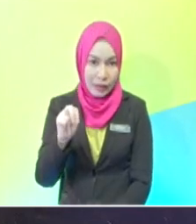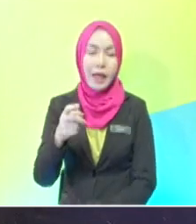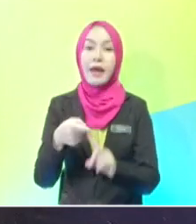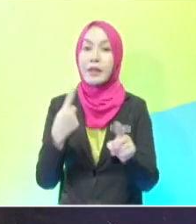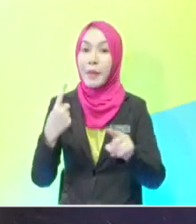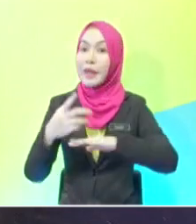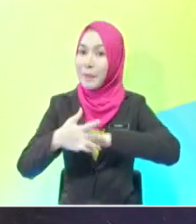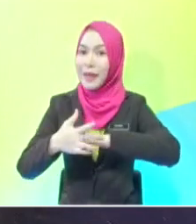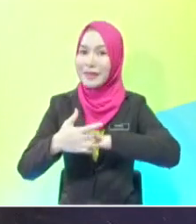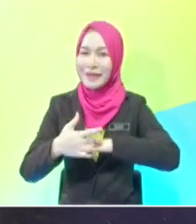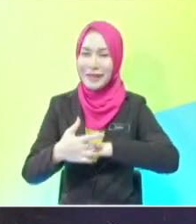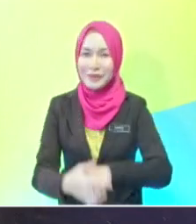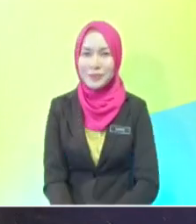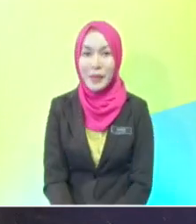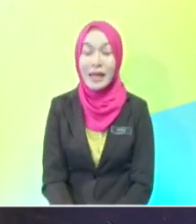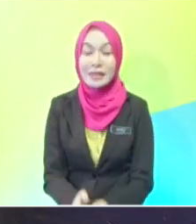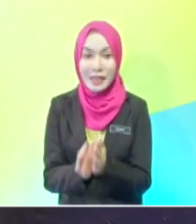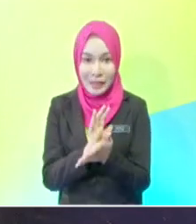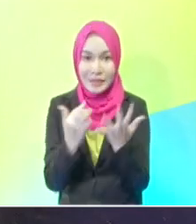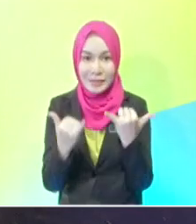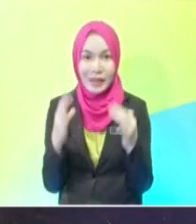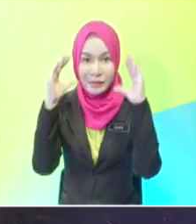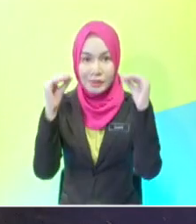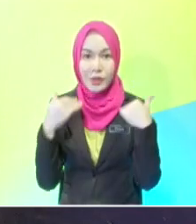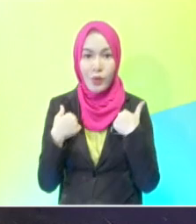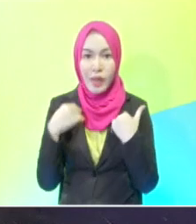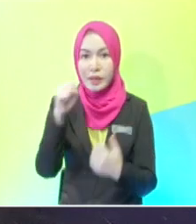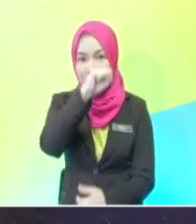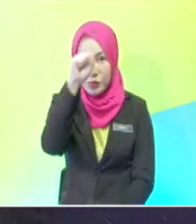Irfan boleh ingat lagi tak tadi kita